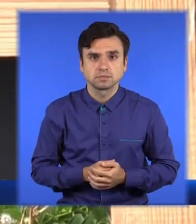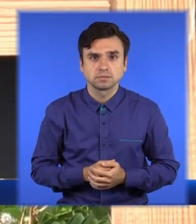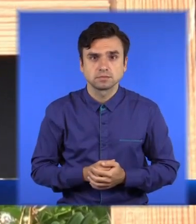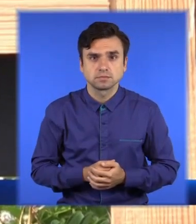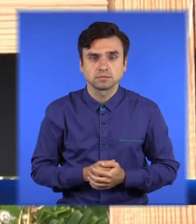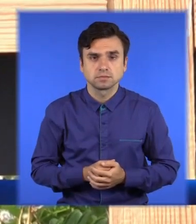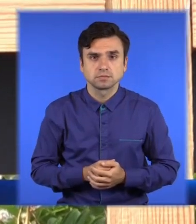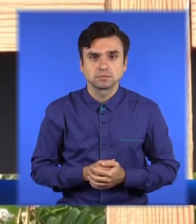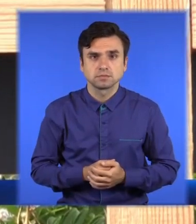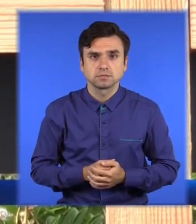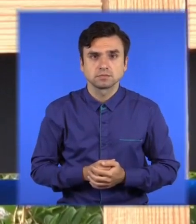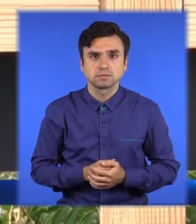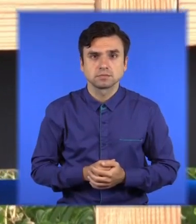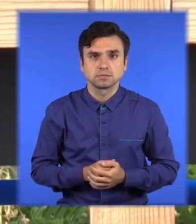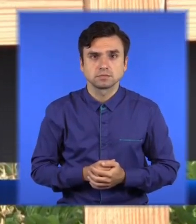а ты нам